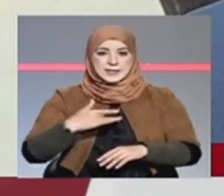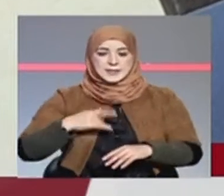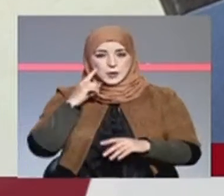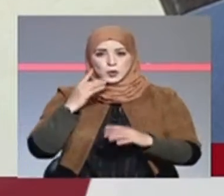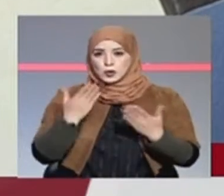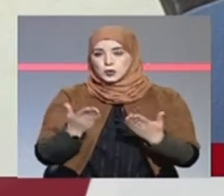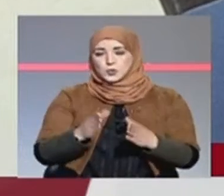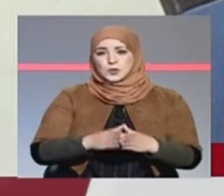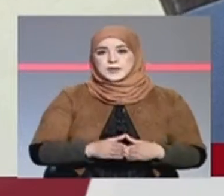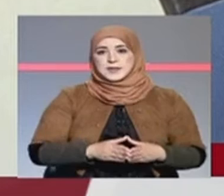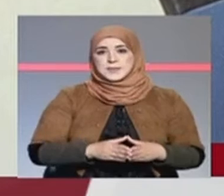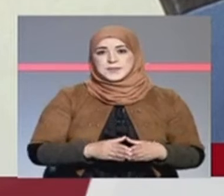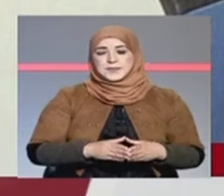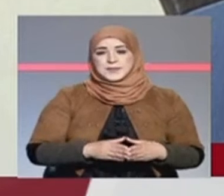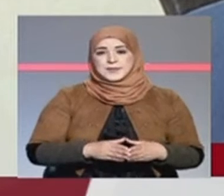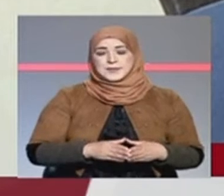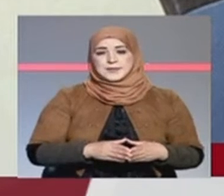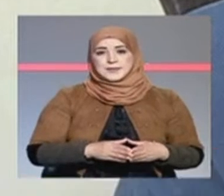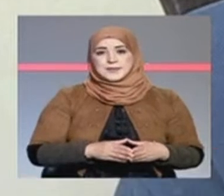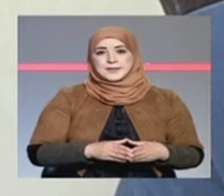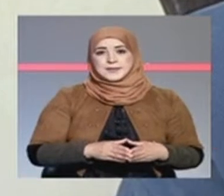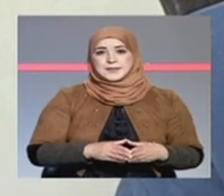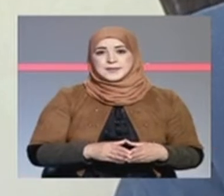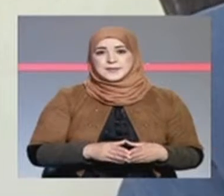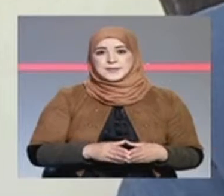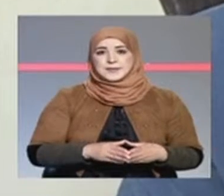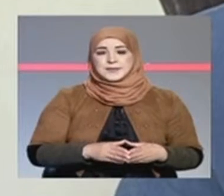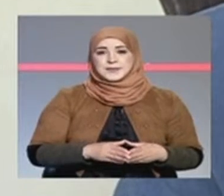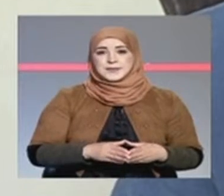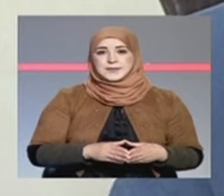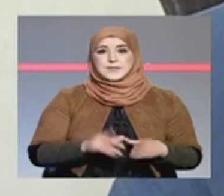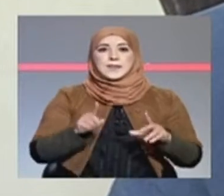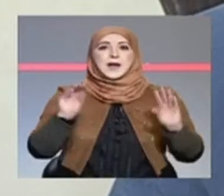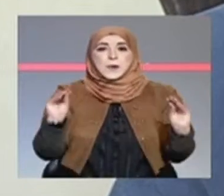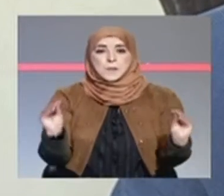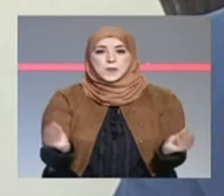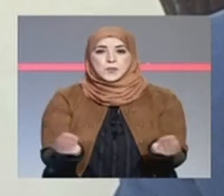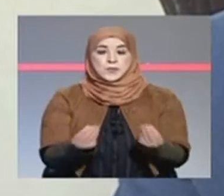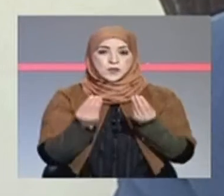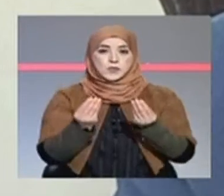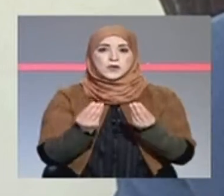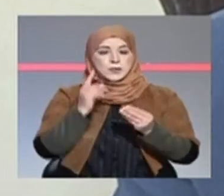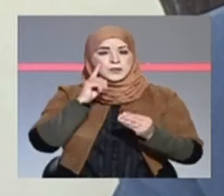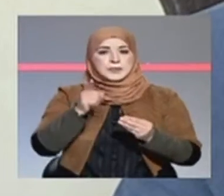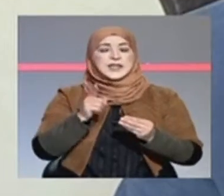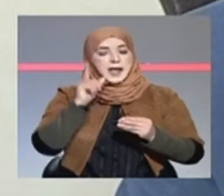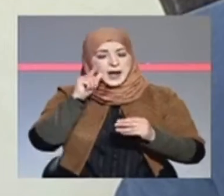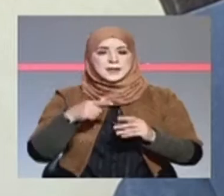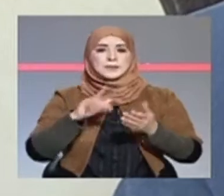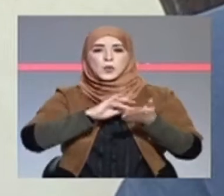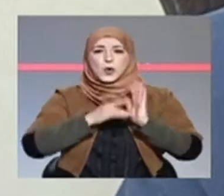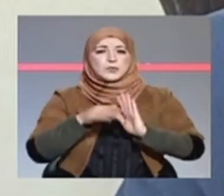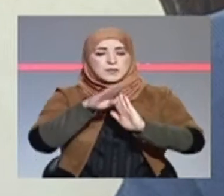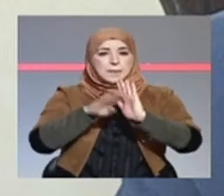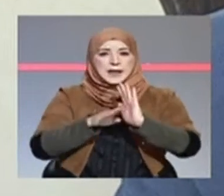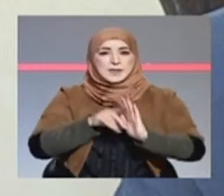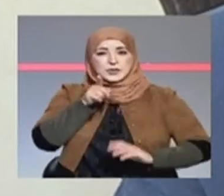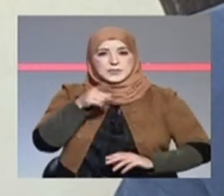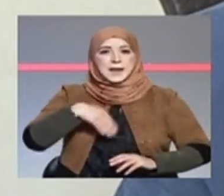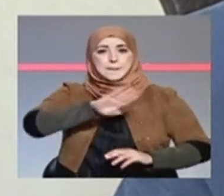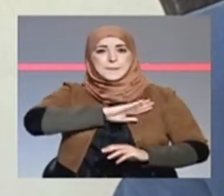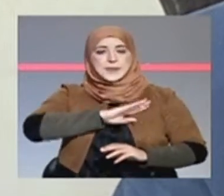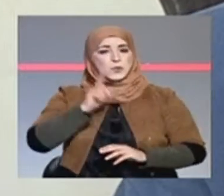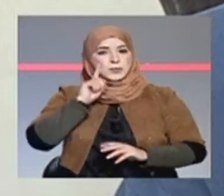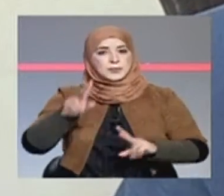لك اه يعني منذ البدايه التعاون ما يسمى اللي بدو لاريسا بيرتي انت مسؤول على